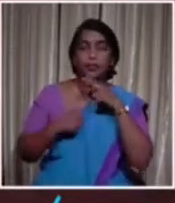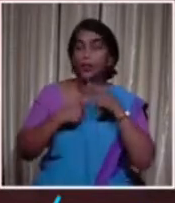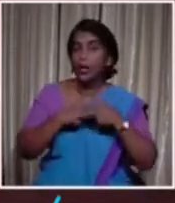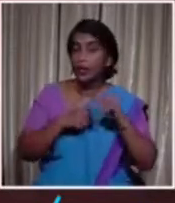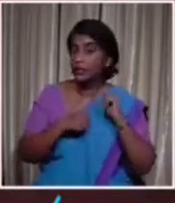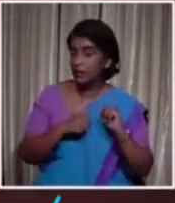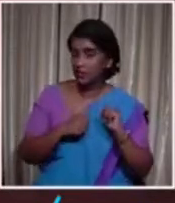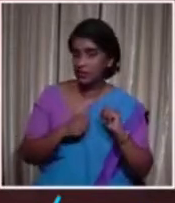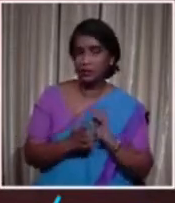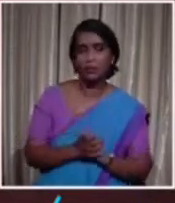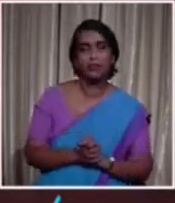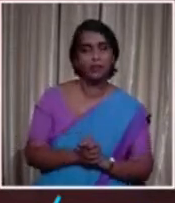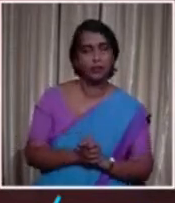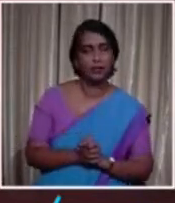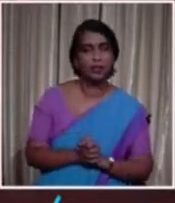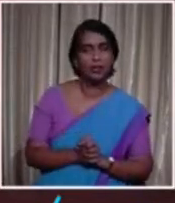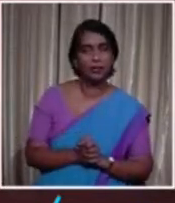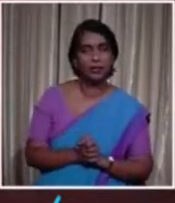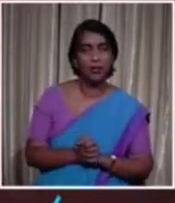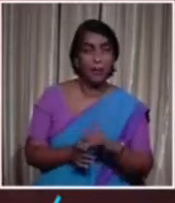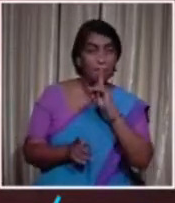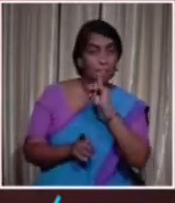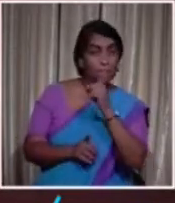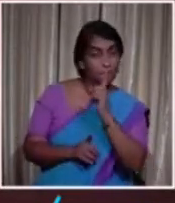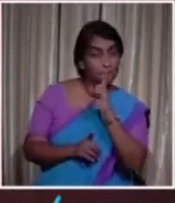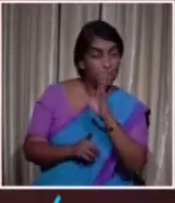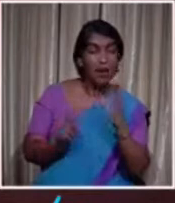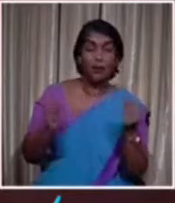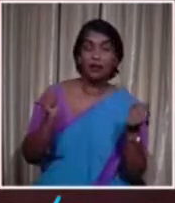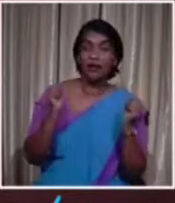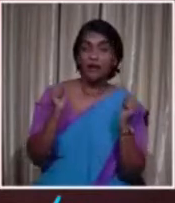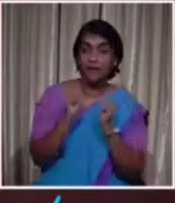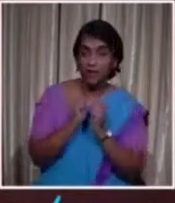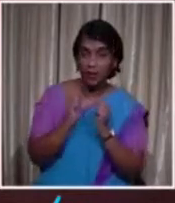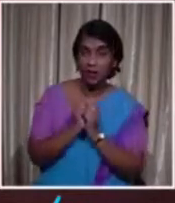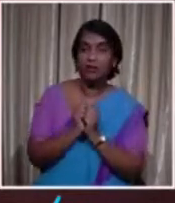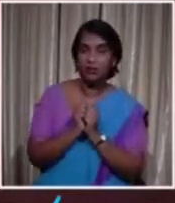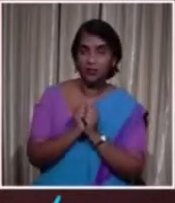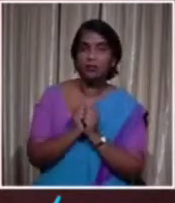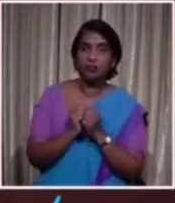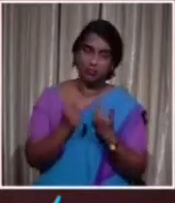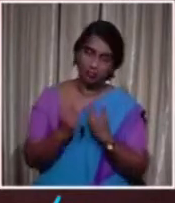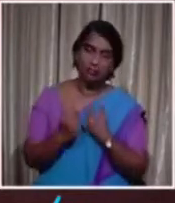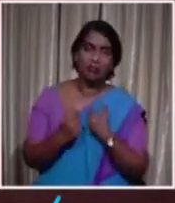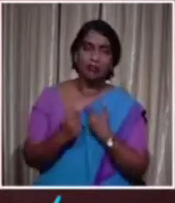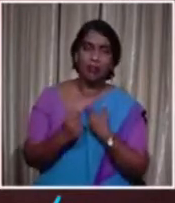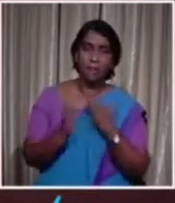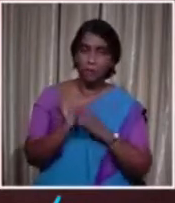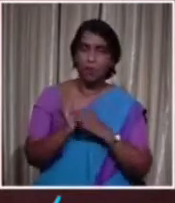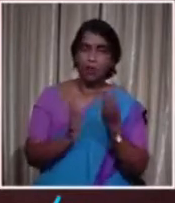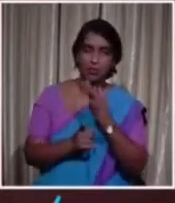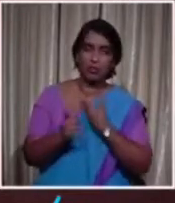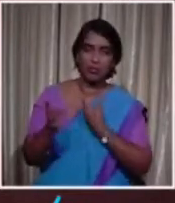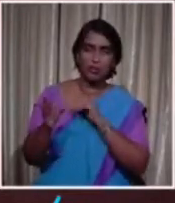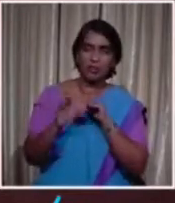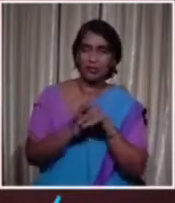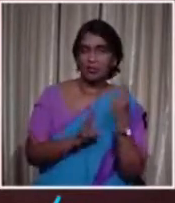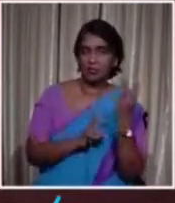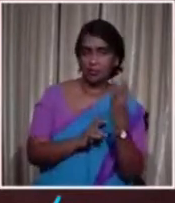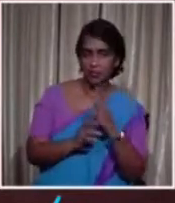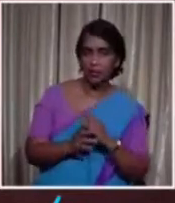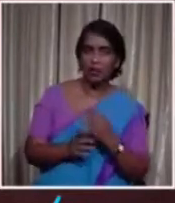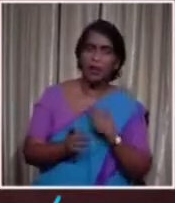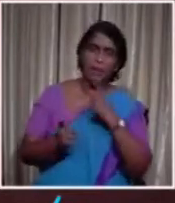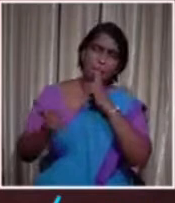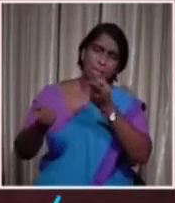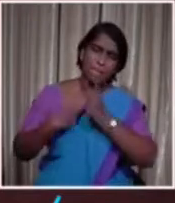ඇයි දන්නවද අර පළු යන්න බැනුන් ආ වැඩ කරන උන් සෙට් එකෙන් එකෙක් තමයි මමත් මනෝසත් මේ කණ්ඩායමේ කීප දෙනෙකු පළු